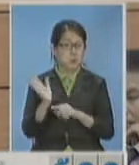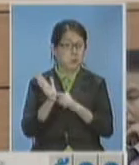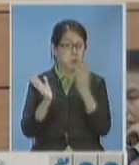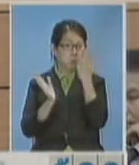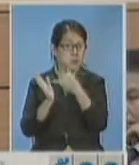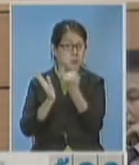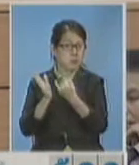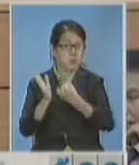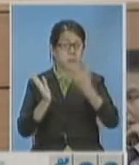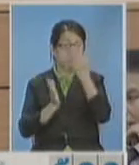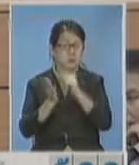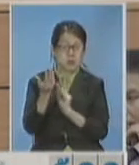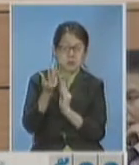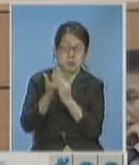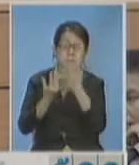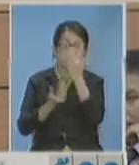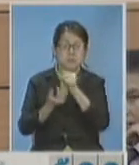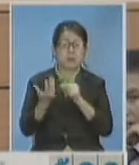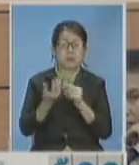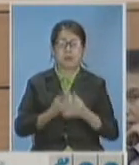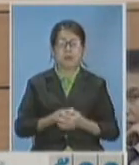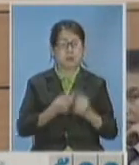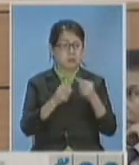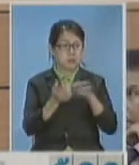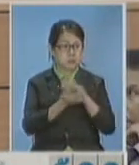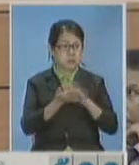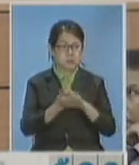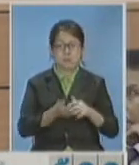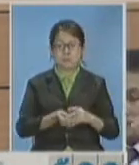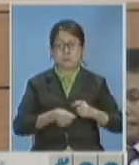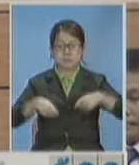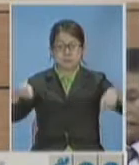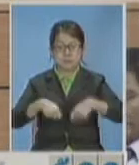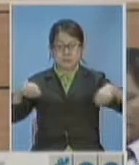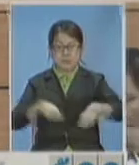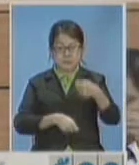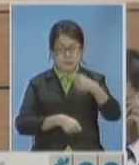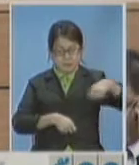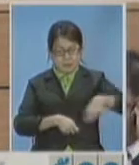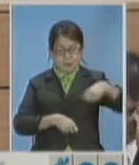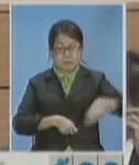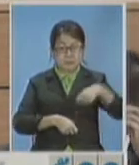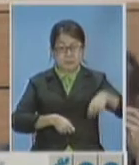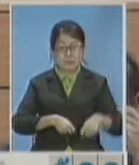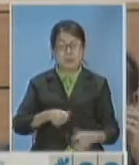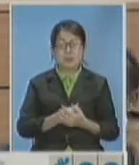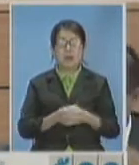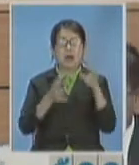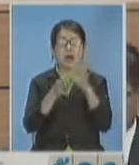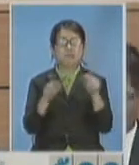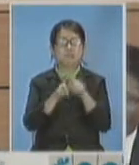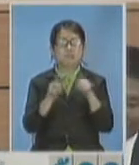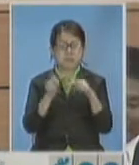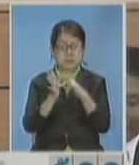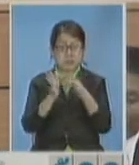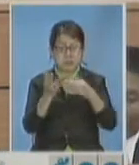นั้นไม่หนำซ้ำขออนุญาตยกตะหลิวครับท่านประธานนี่ตะหลิวนี้ก็เป็นสารก่อให้เกิดมะเร็